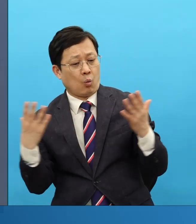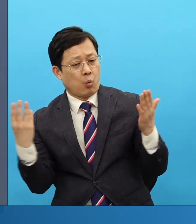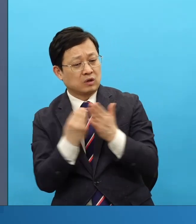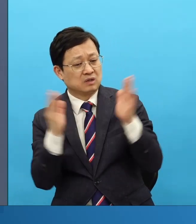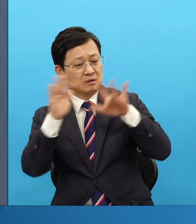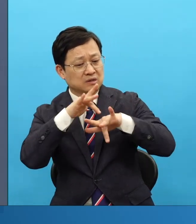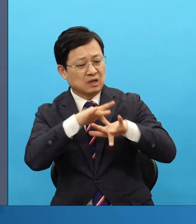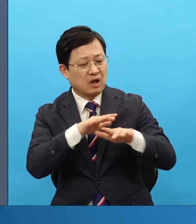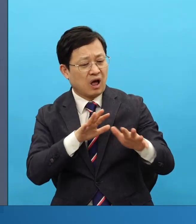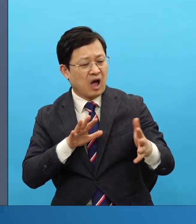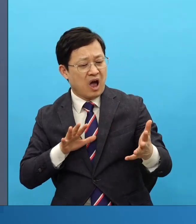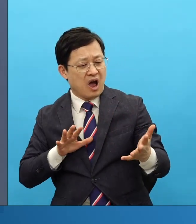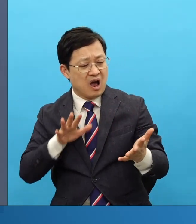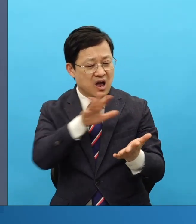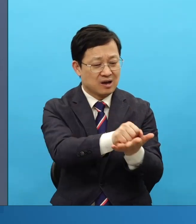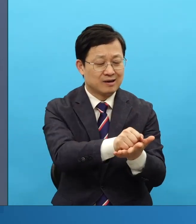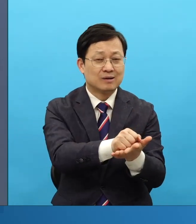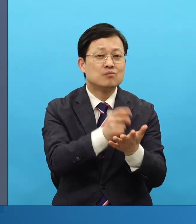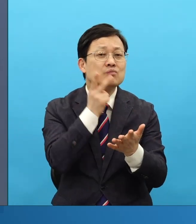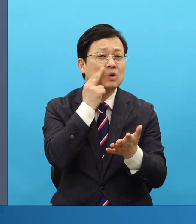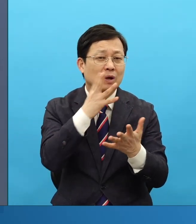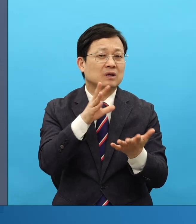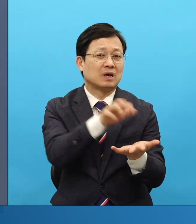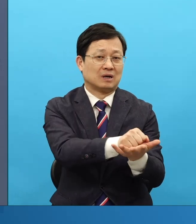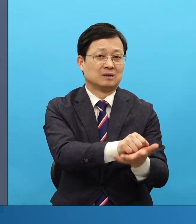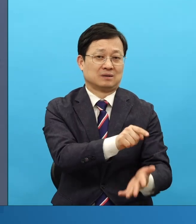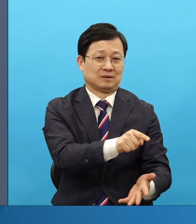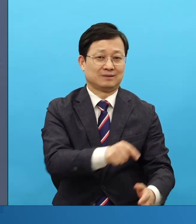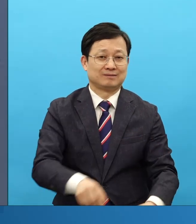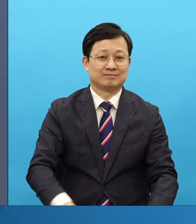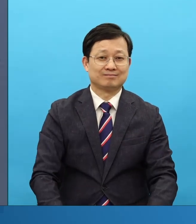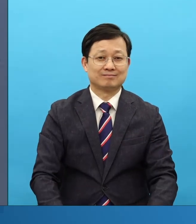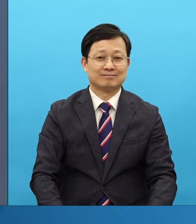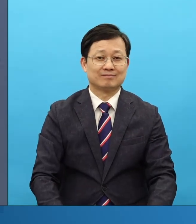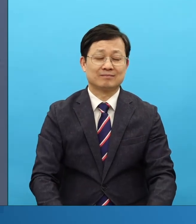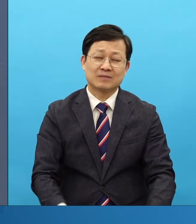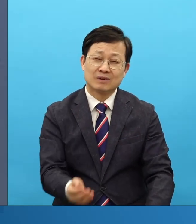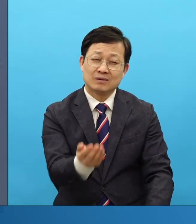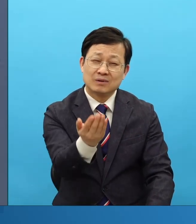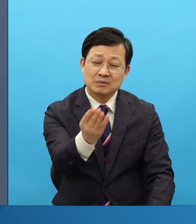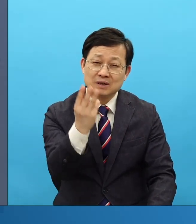has no choice but to cover and hover over the entire world. 새 절기는